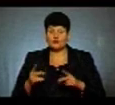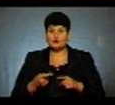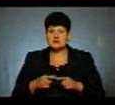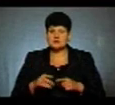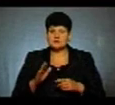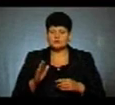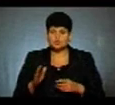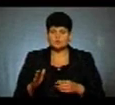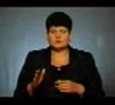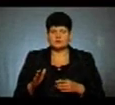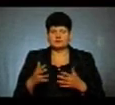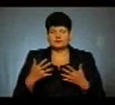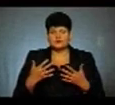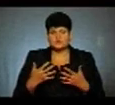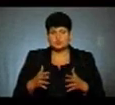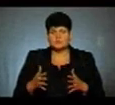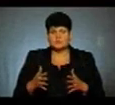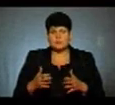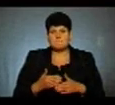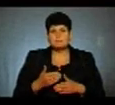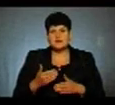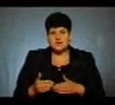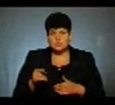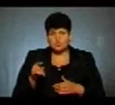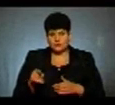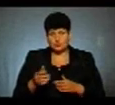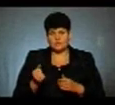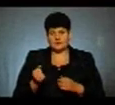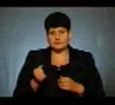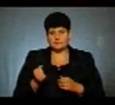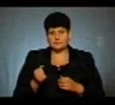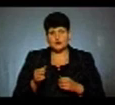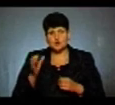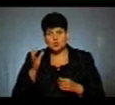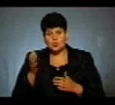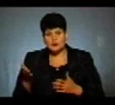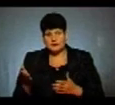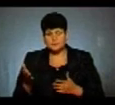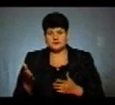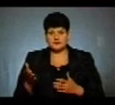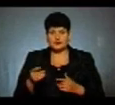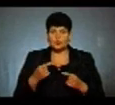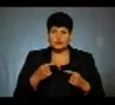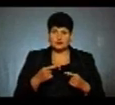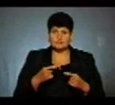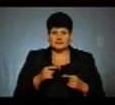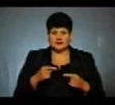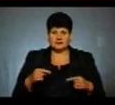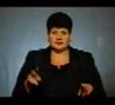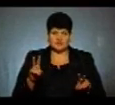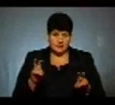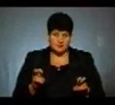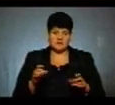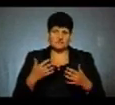буде такий, що запізно його десь слухати ту чи іншу тему, що він про